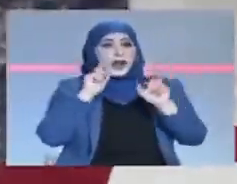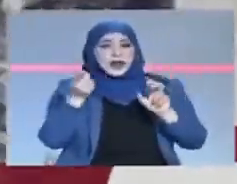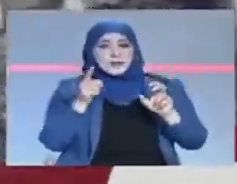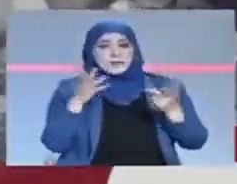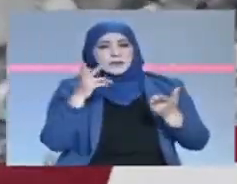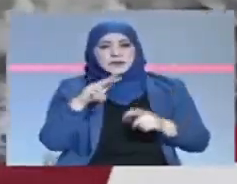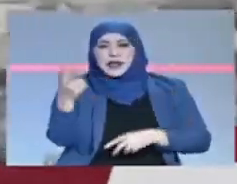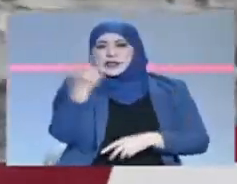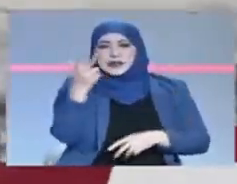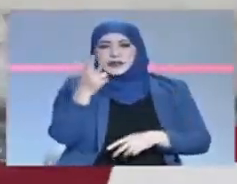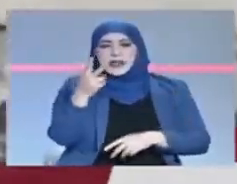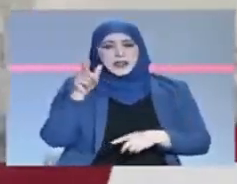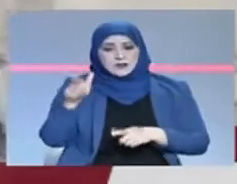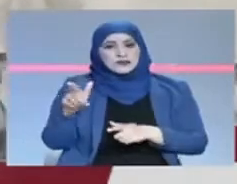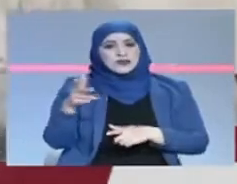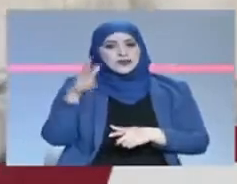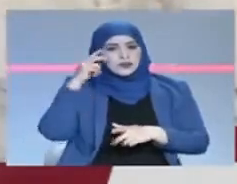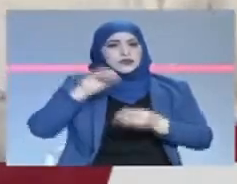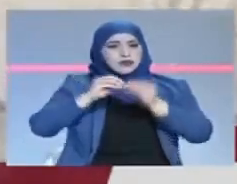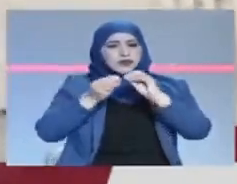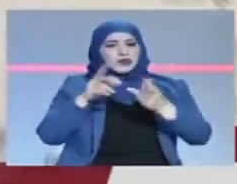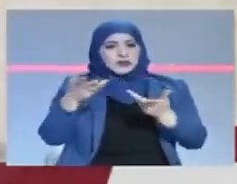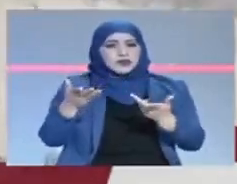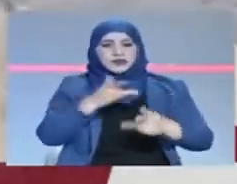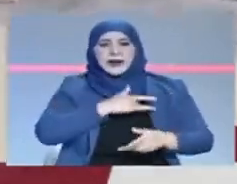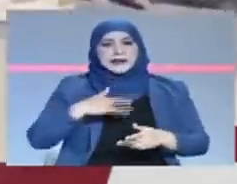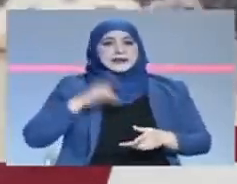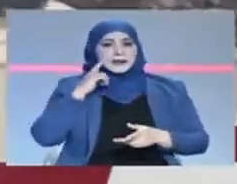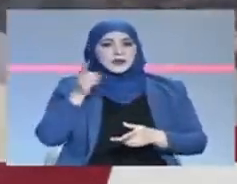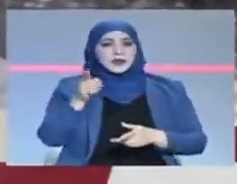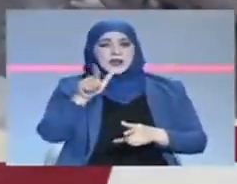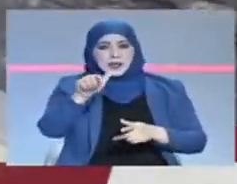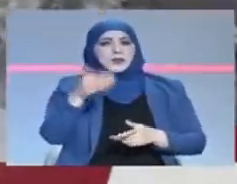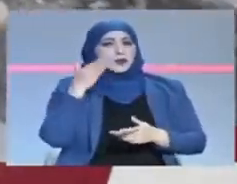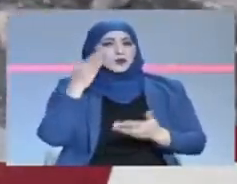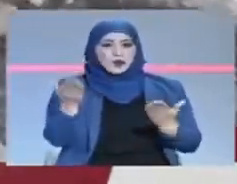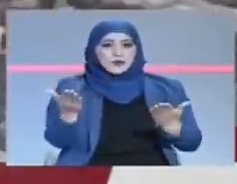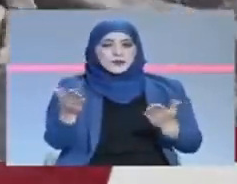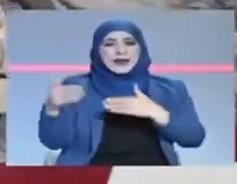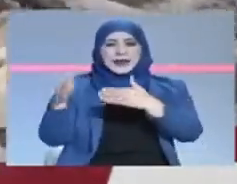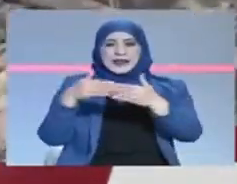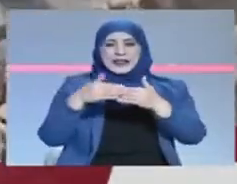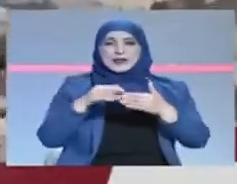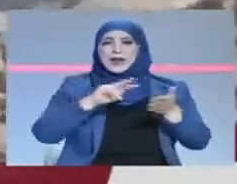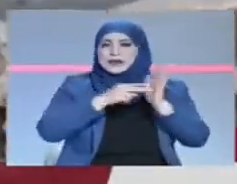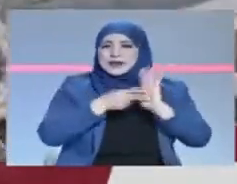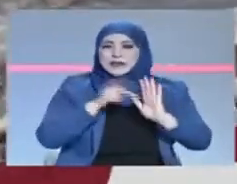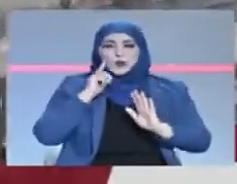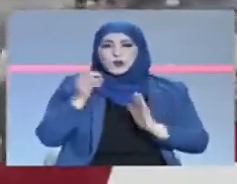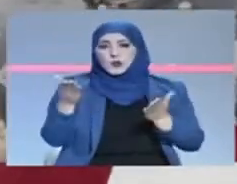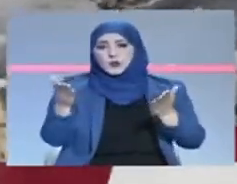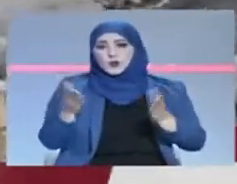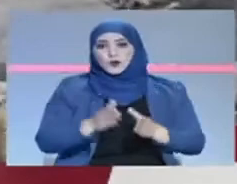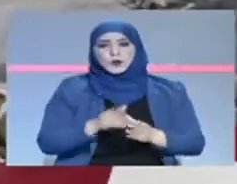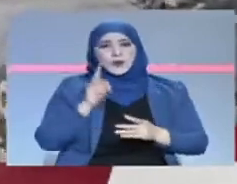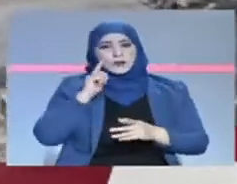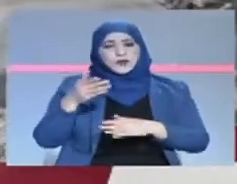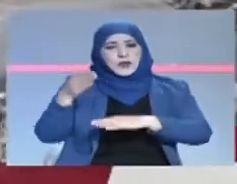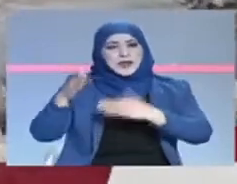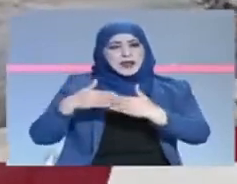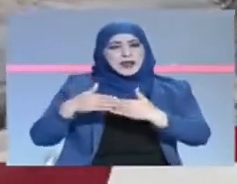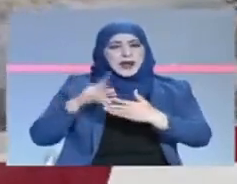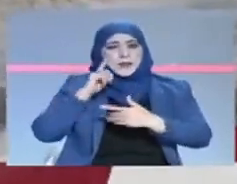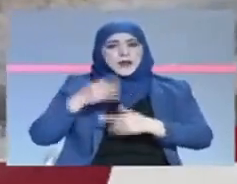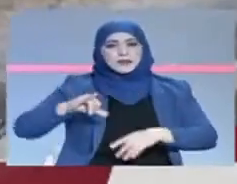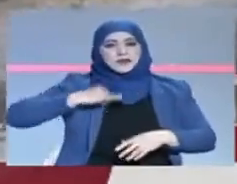الأقل أصيبوا في الحادثة التي وقعت أمس في منطقة المنيا بالقرب من مدينة طرابلس الساحلية، وأعقبه قيام